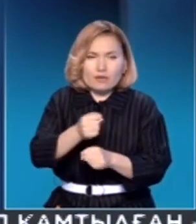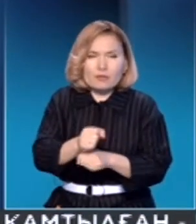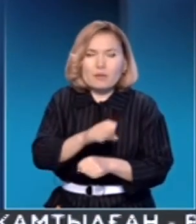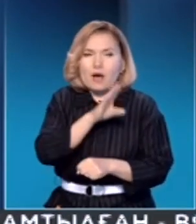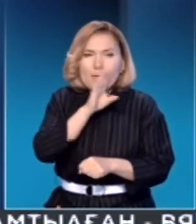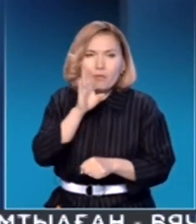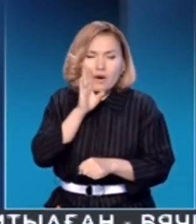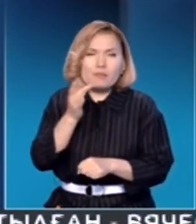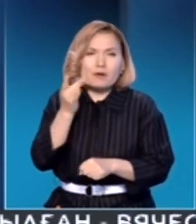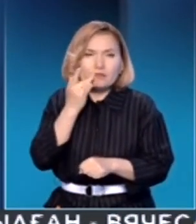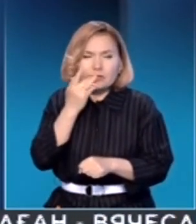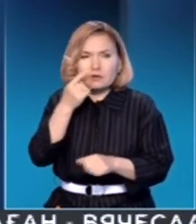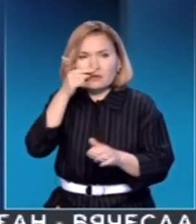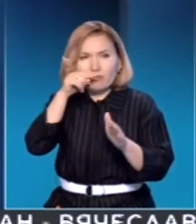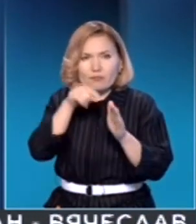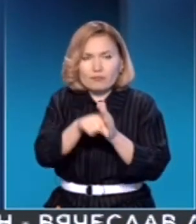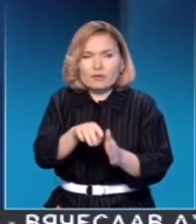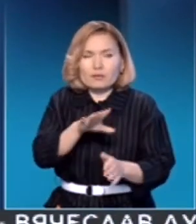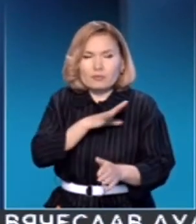араласатын.